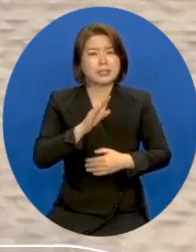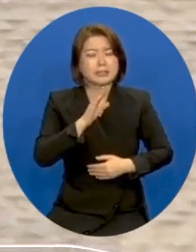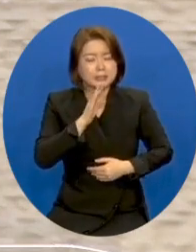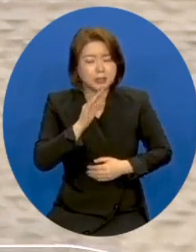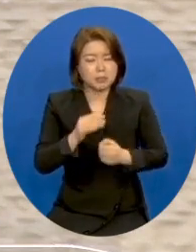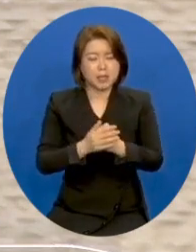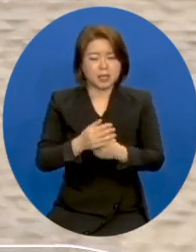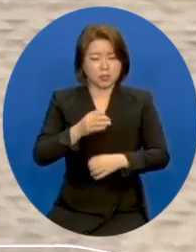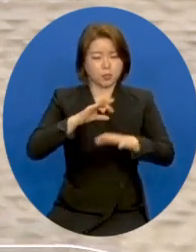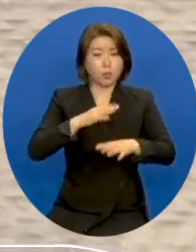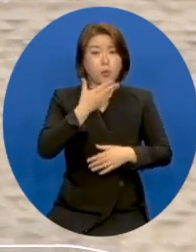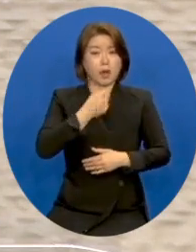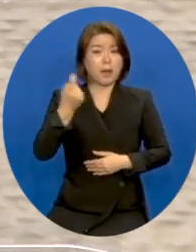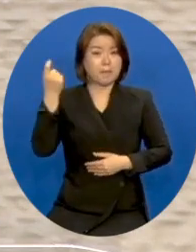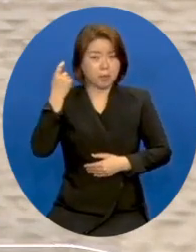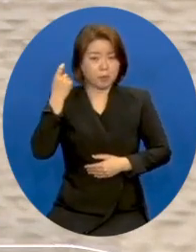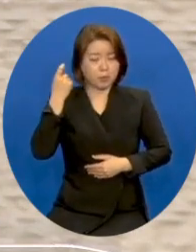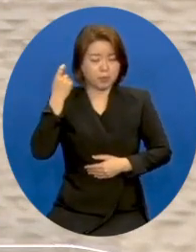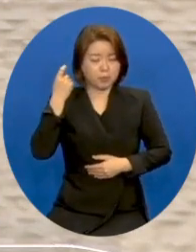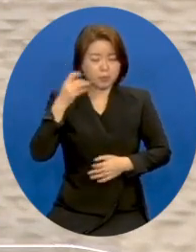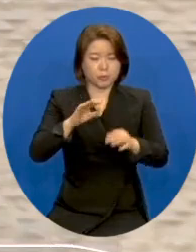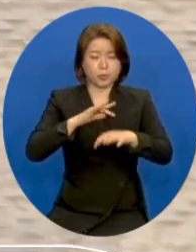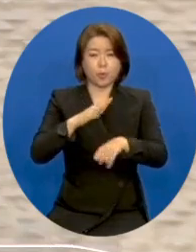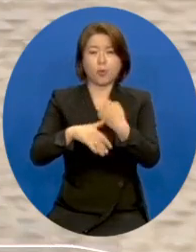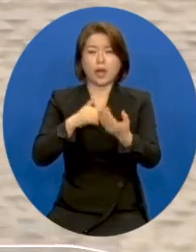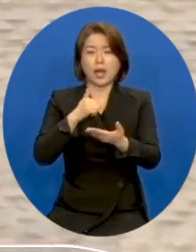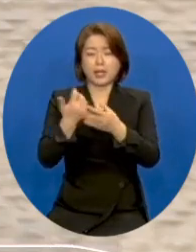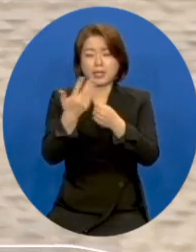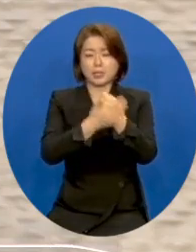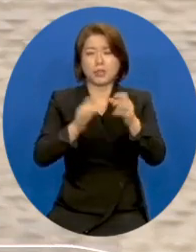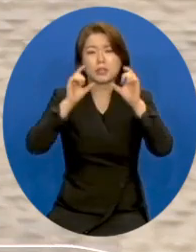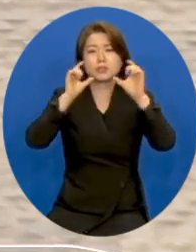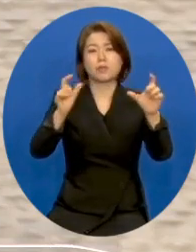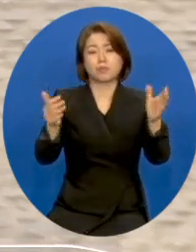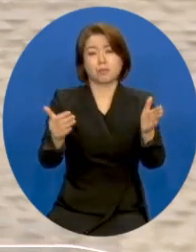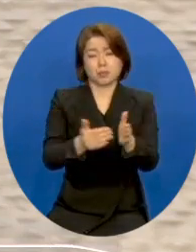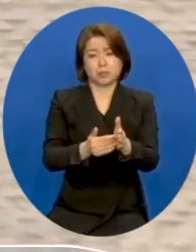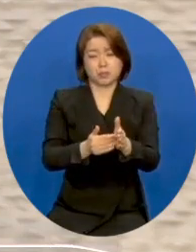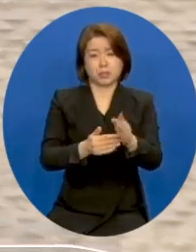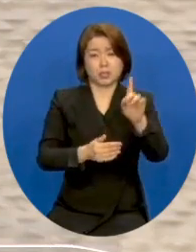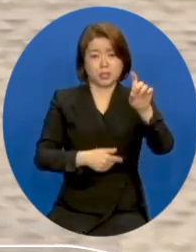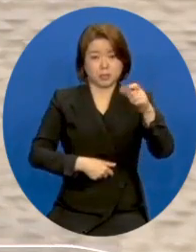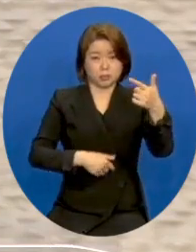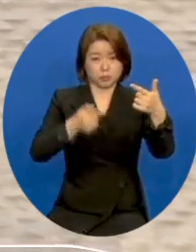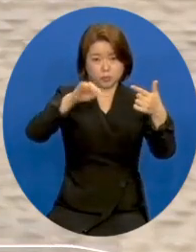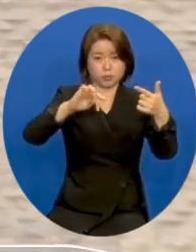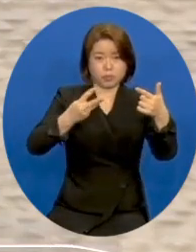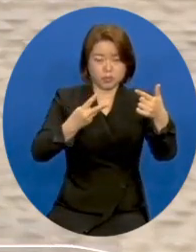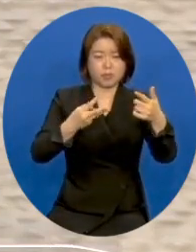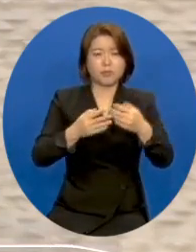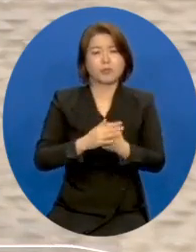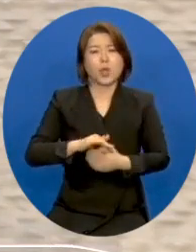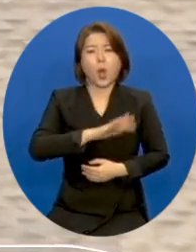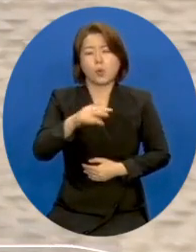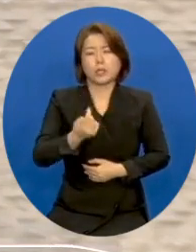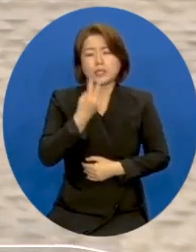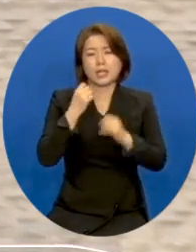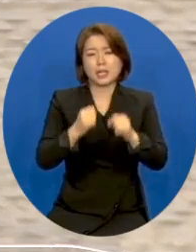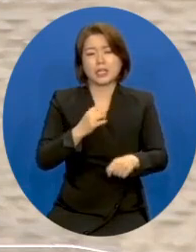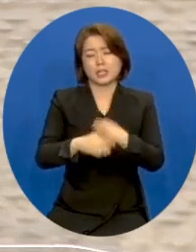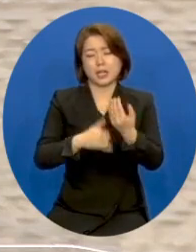놀라운 복음을, 놀라운 하나님의 은혜를 선포합니다. 16절입니다. 우리는 살아계신